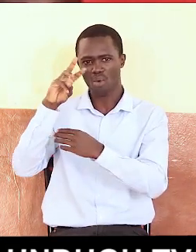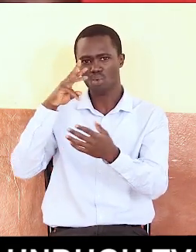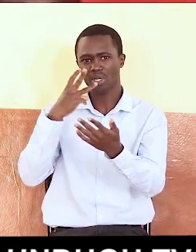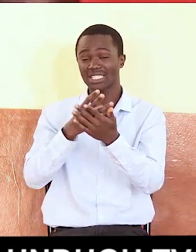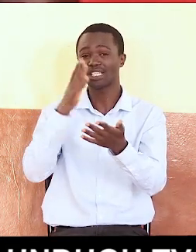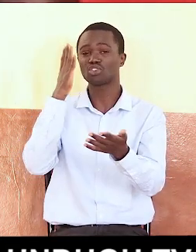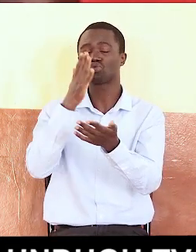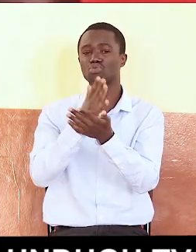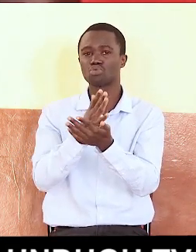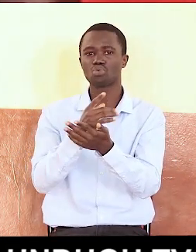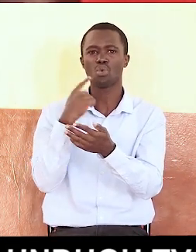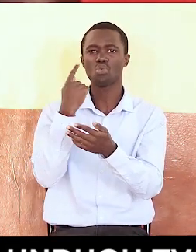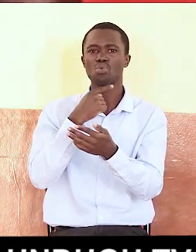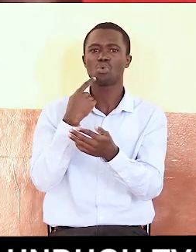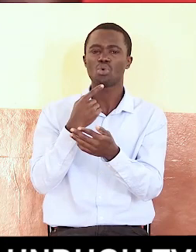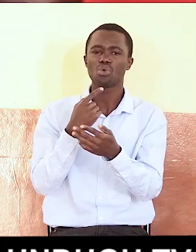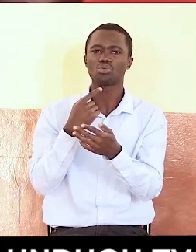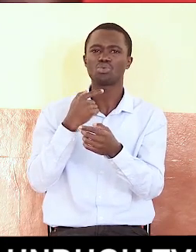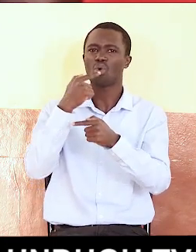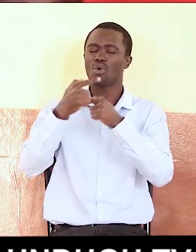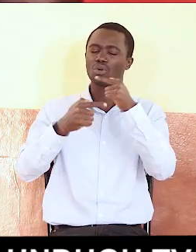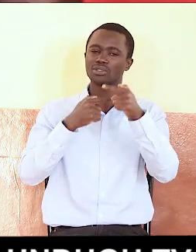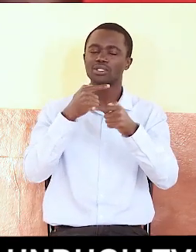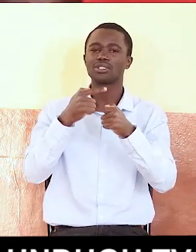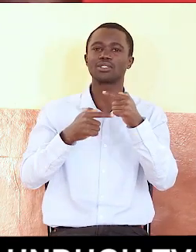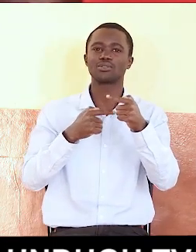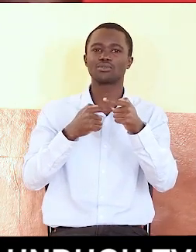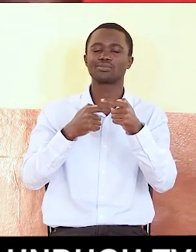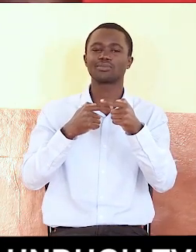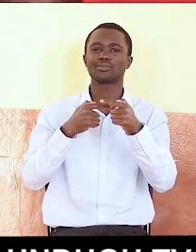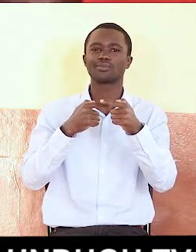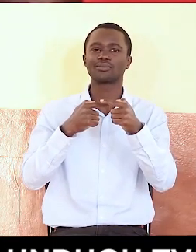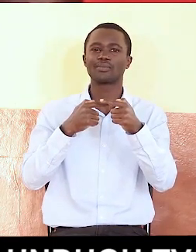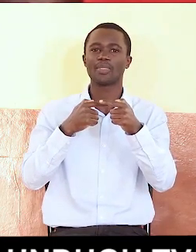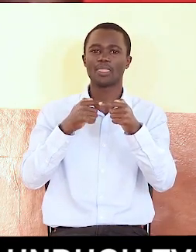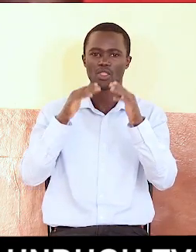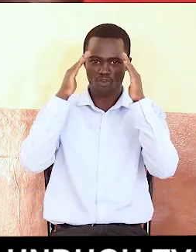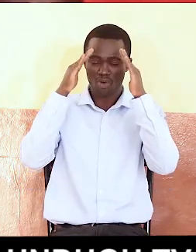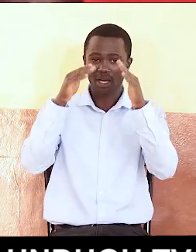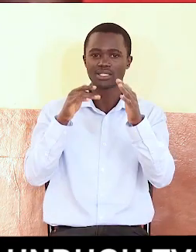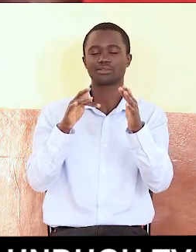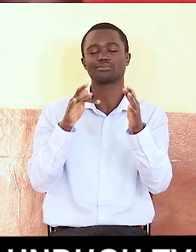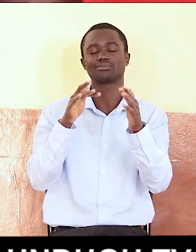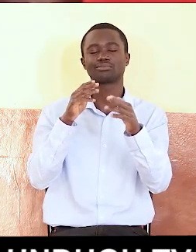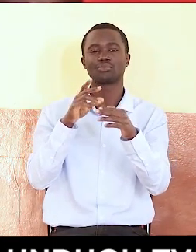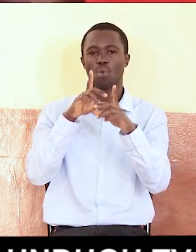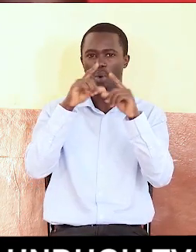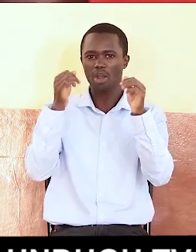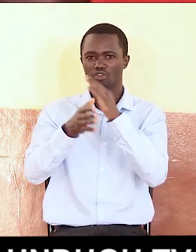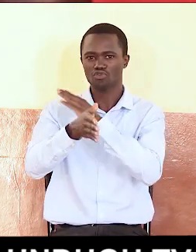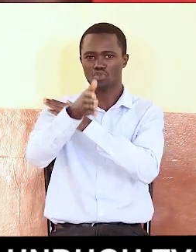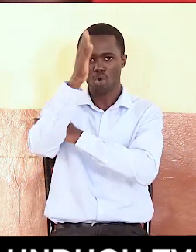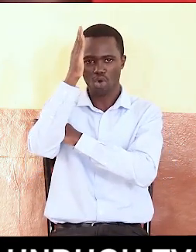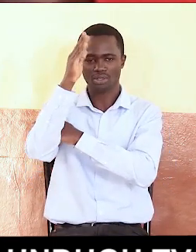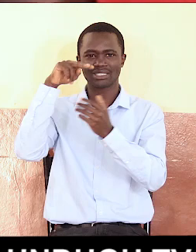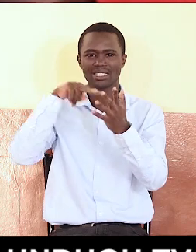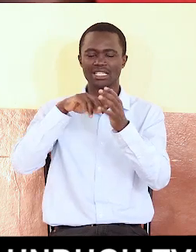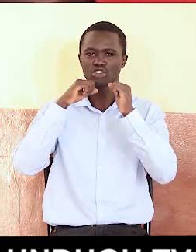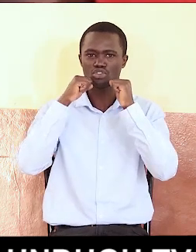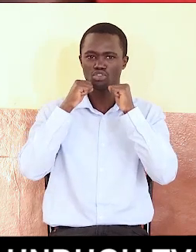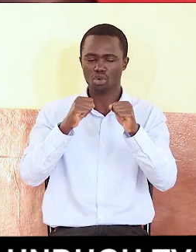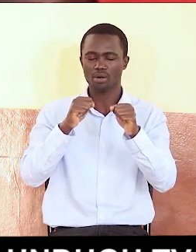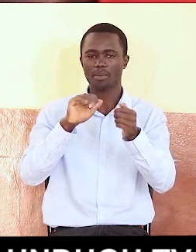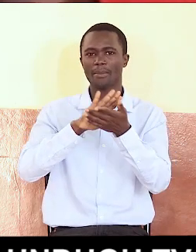kweli ambao hawakusita kuendelea mbele na wakasimama imara mpaka wakawa